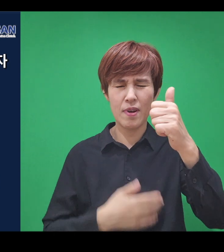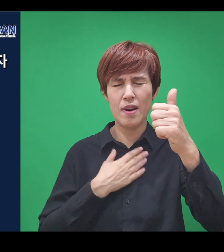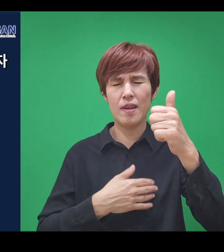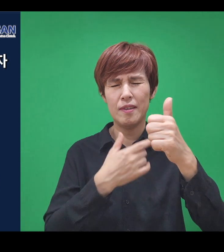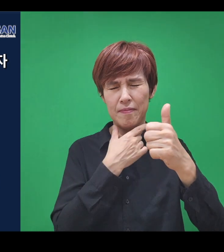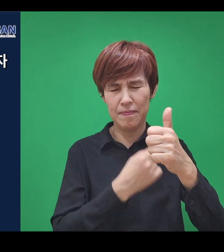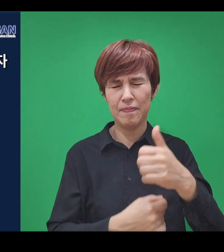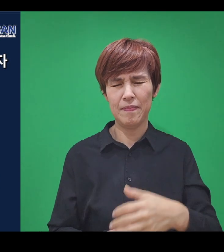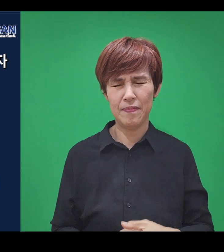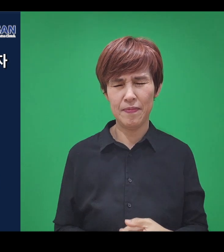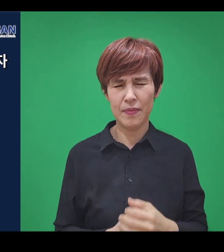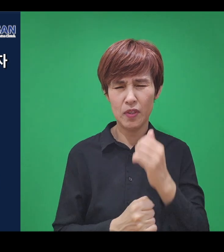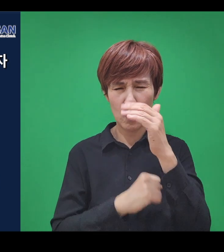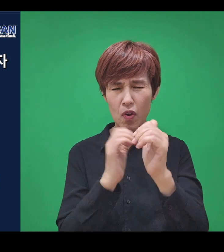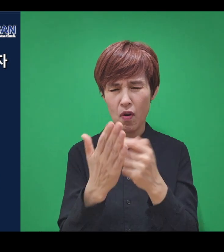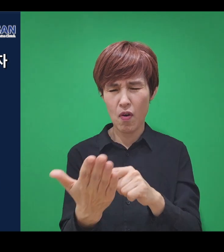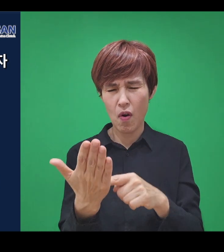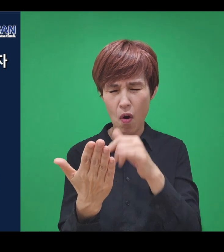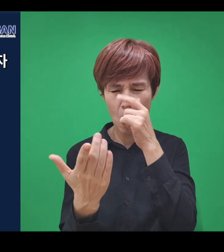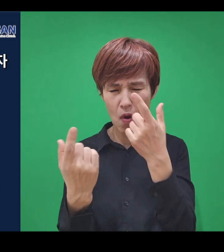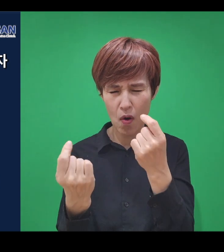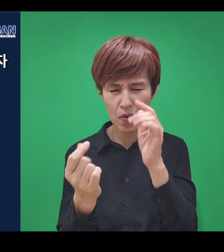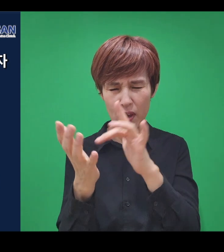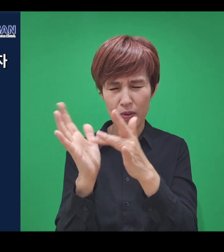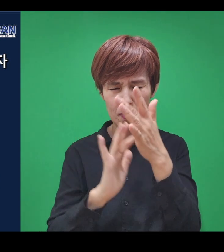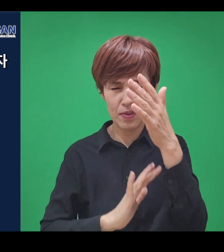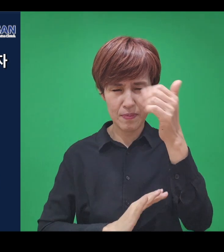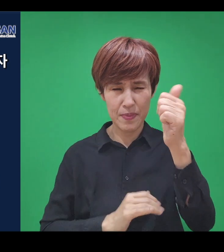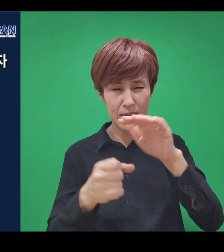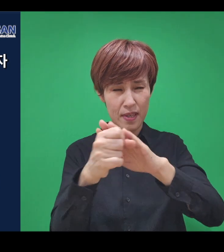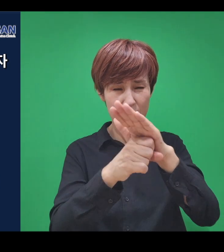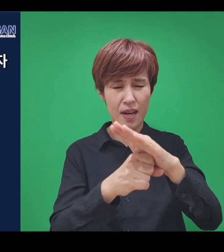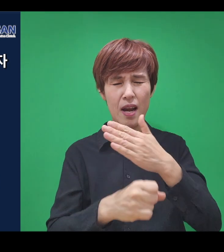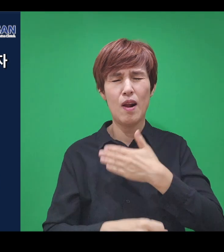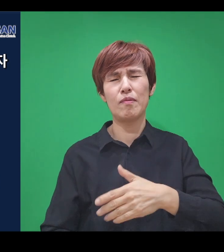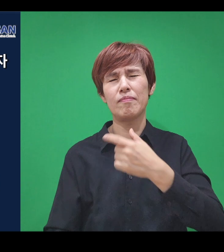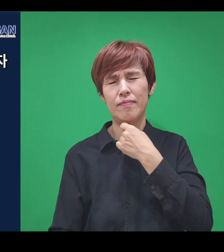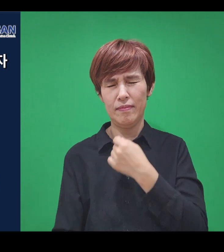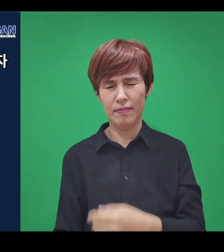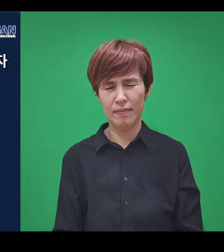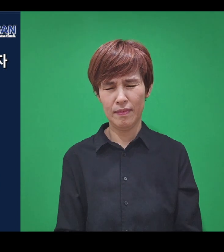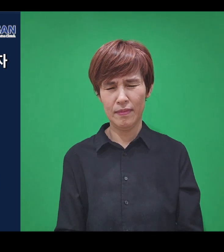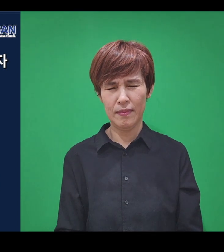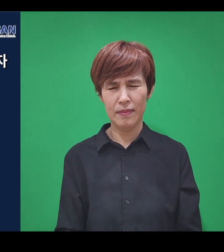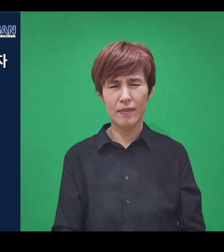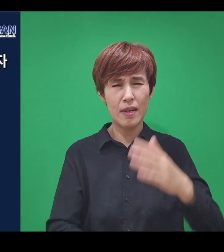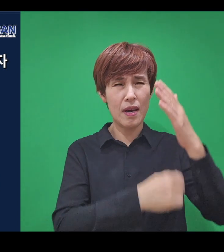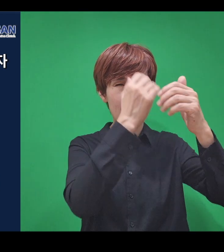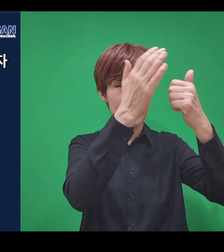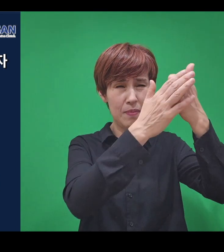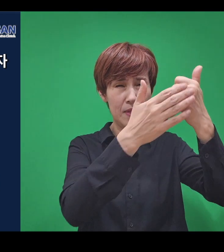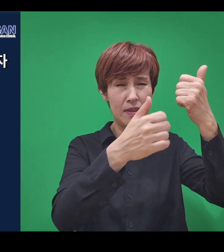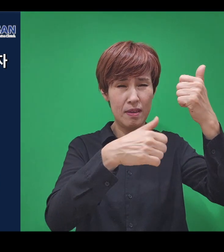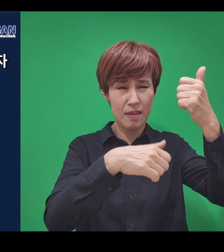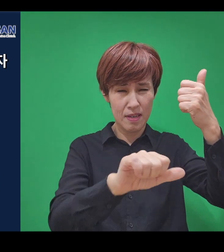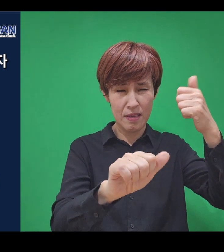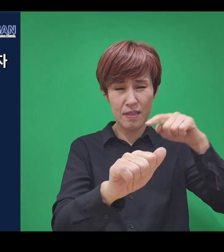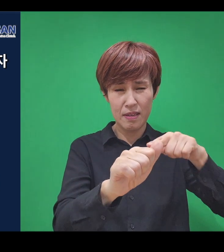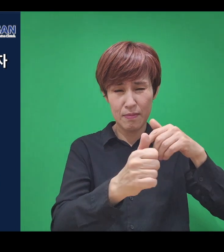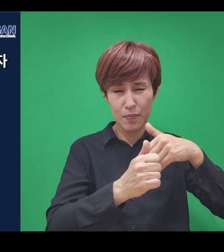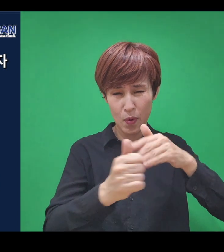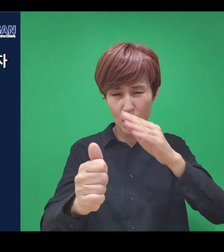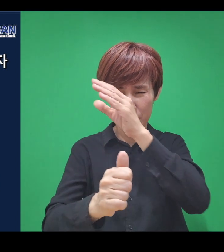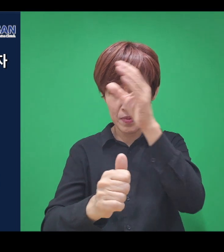원합니다. 성경이 기록한 대로 예수님의 사랑을 내가 알기 원합니다. 자신의 아들을 이 땅에 보내 십자가에 매달아